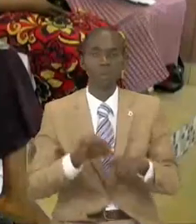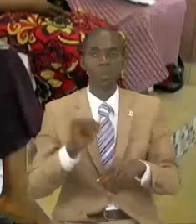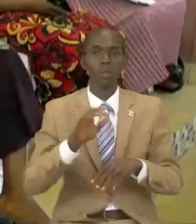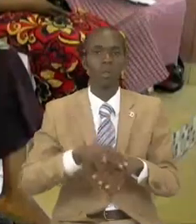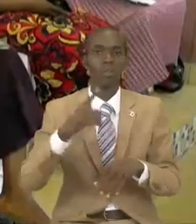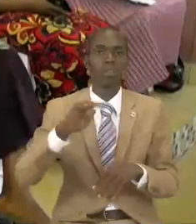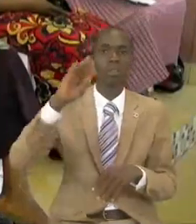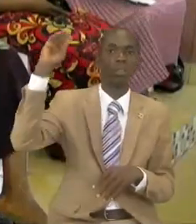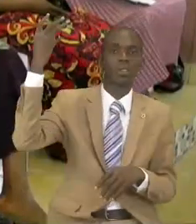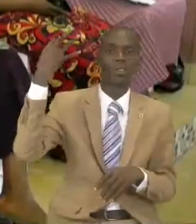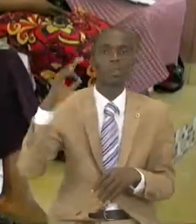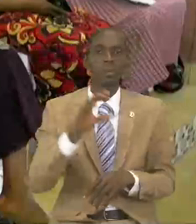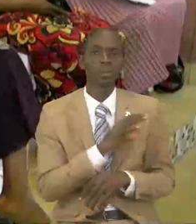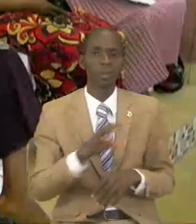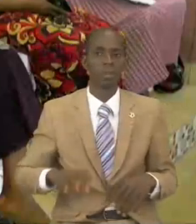dépendant de la grâce de Dieu,